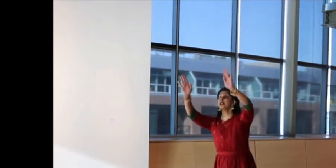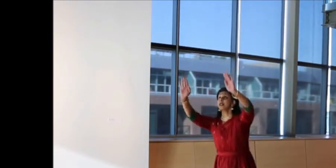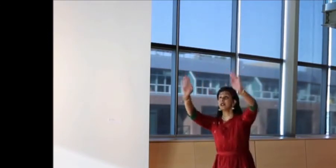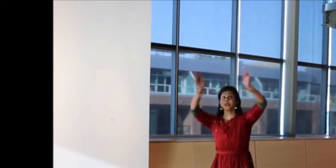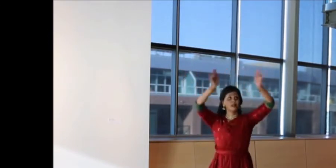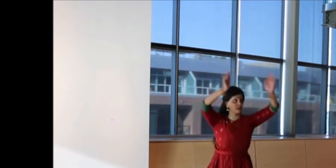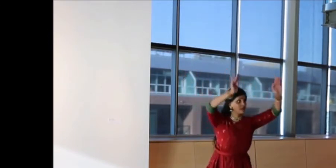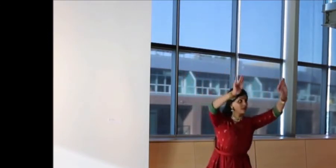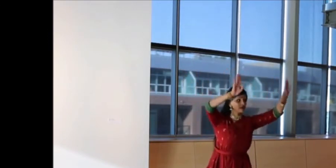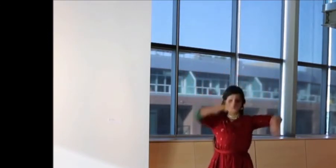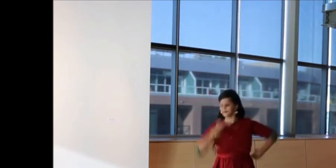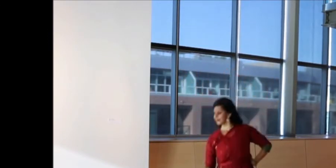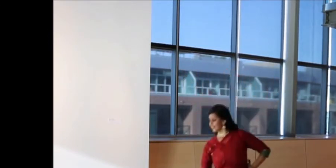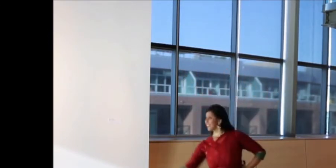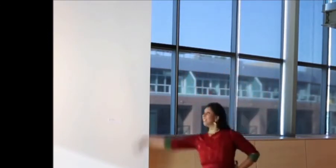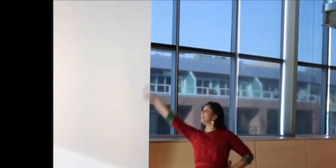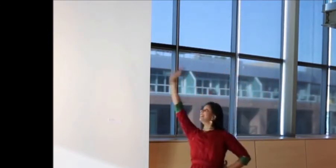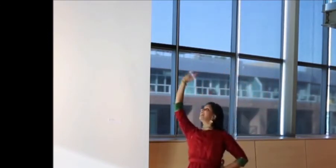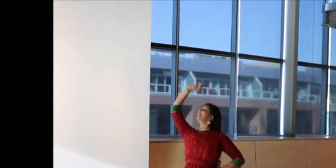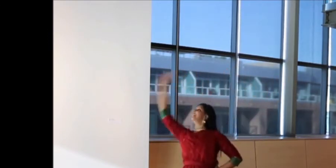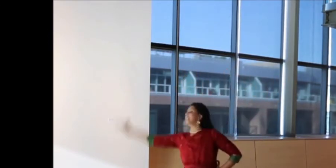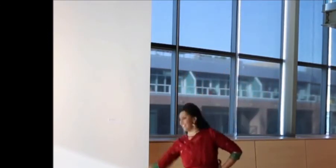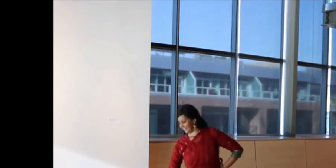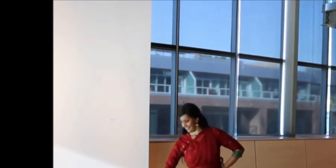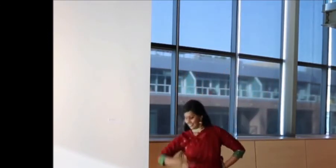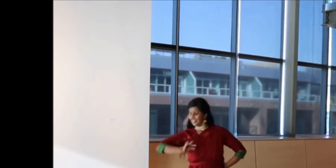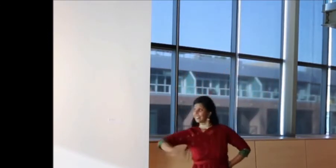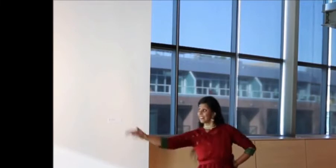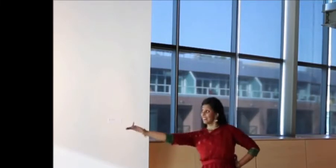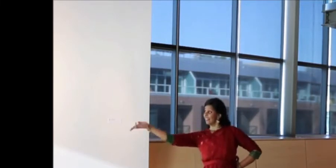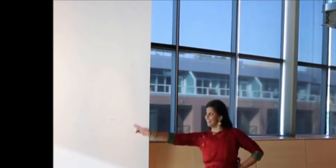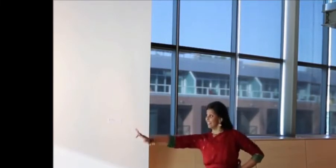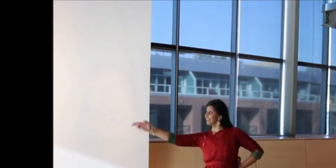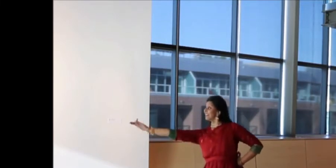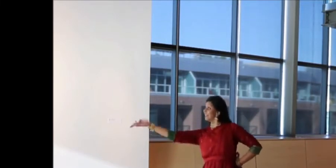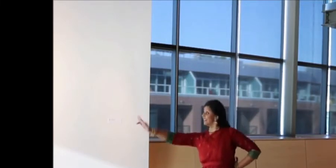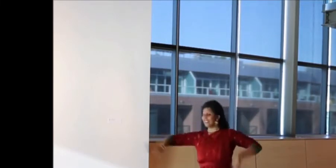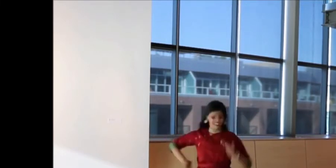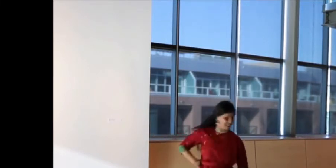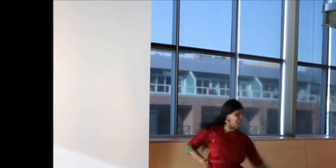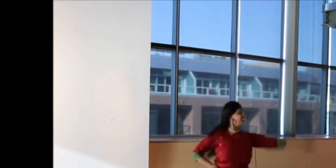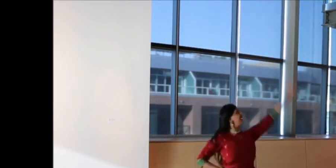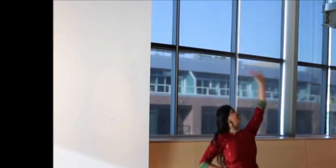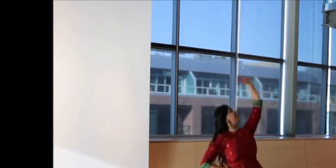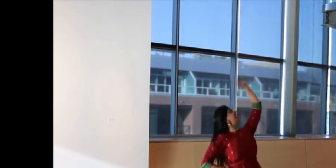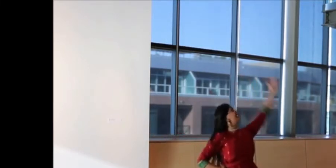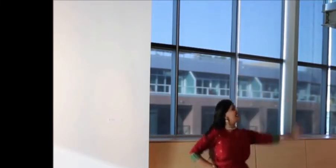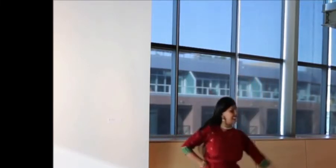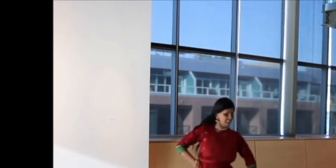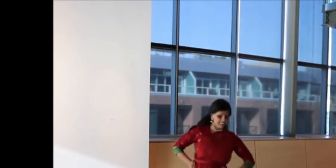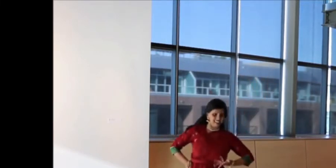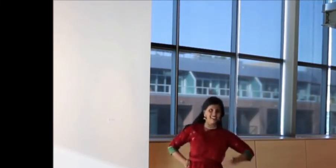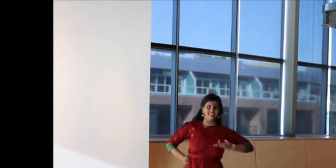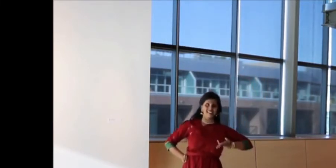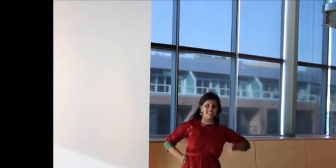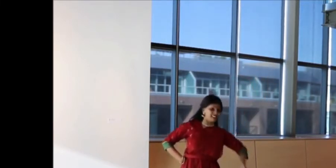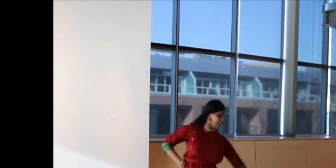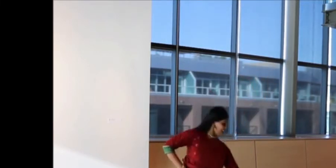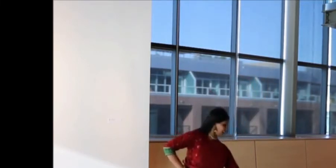வினையற அருள்பவன் நீ தொம் கிட்டத்தக்க தொண கிட்டத்தக்க தாயதி நம் கிட்டத்தக்க நன